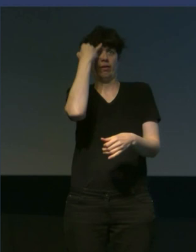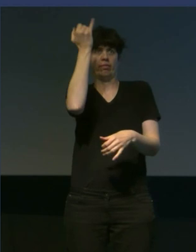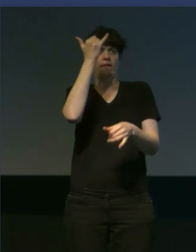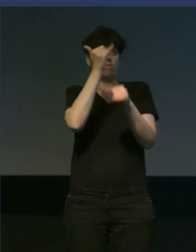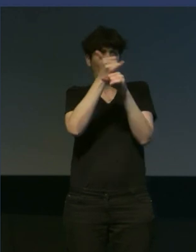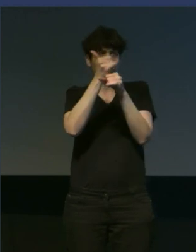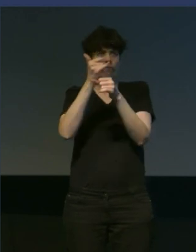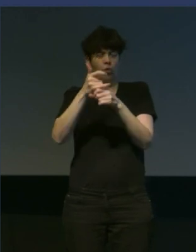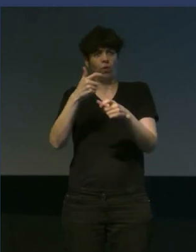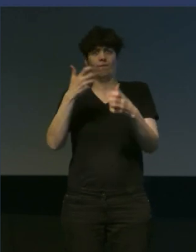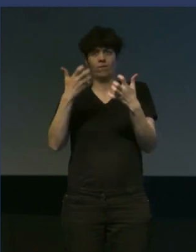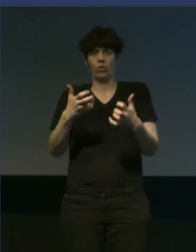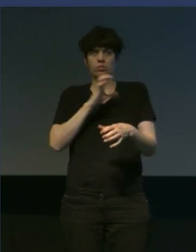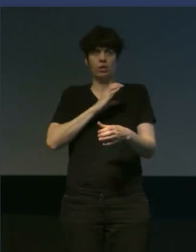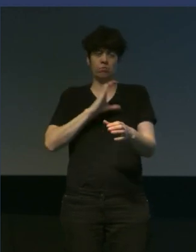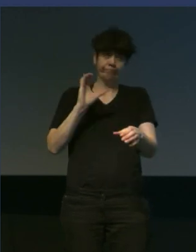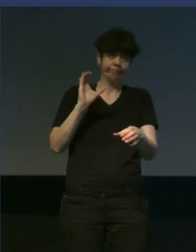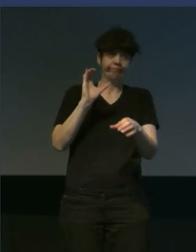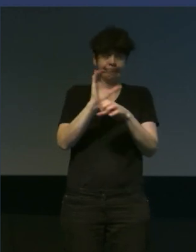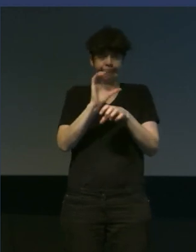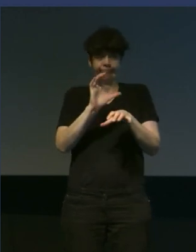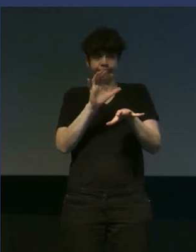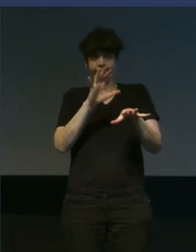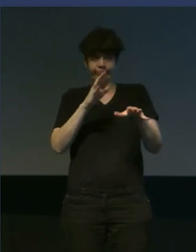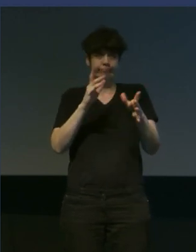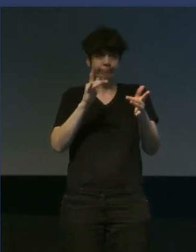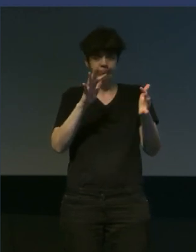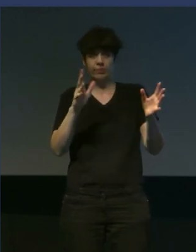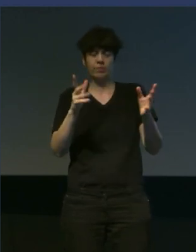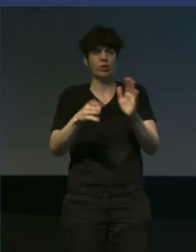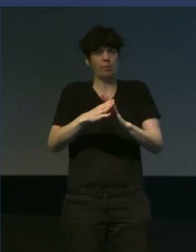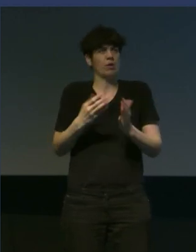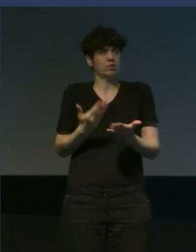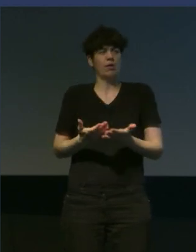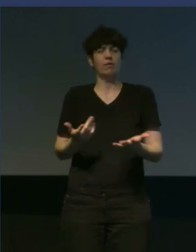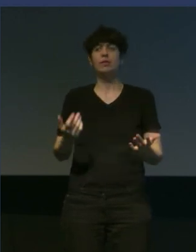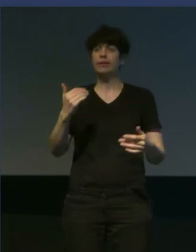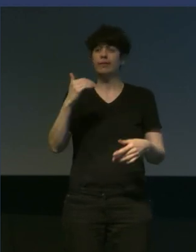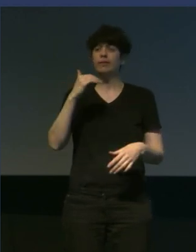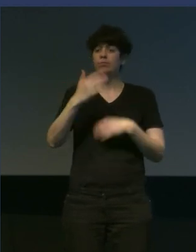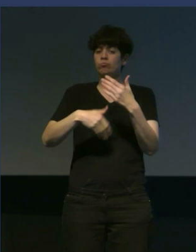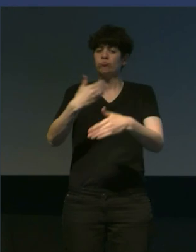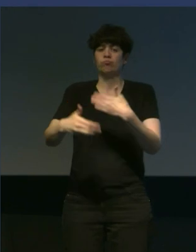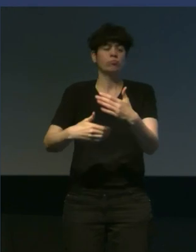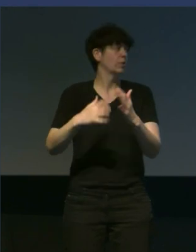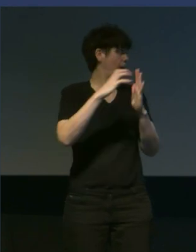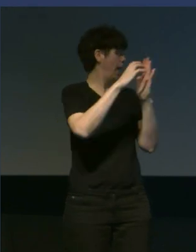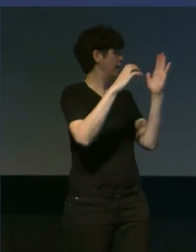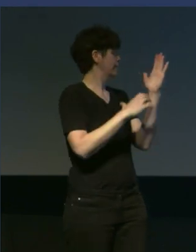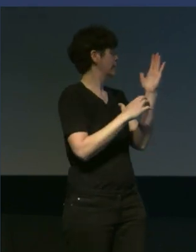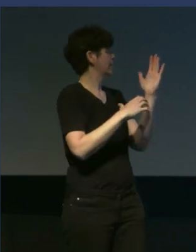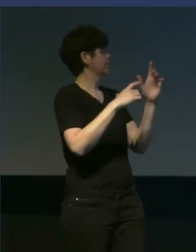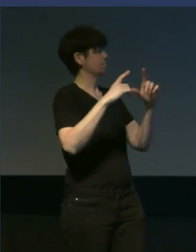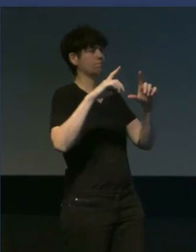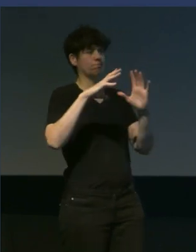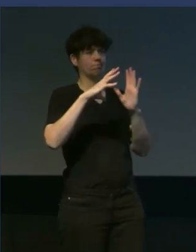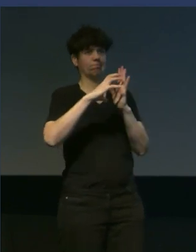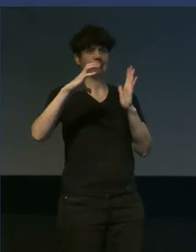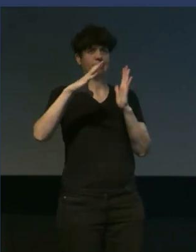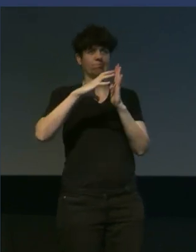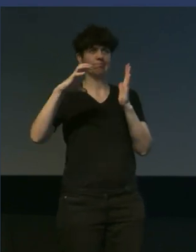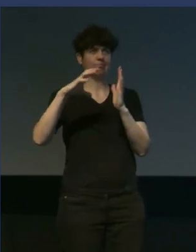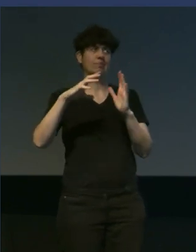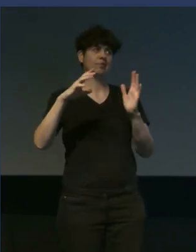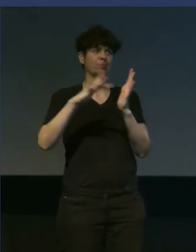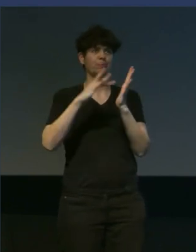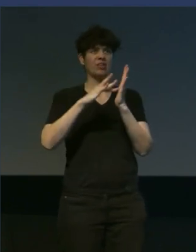Au tout départ, c'était ça. Et donc, très vite, voilà l'article. Donc, j'ai dû faire une lecture écrite et toute la